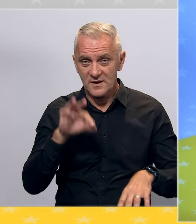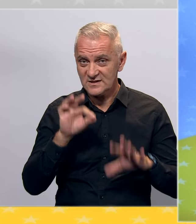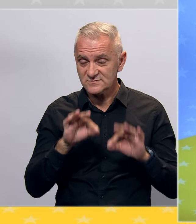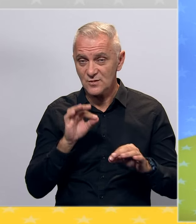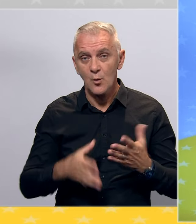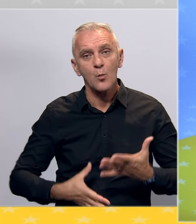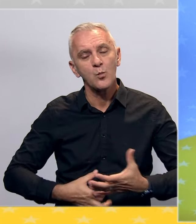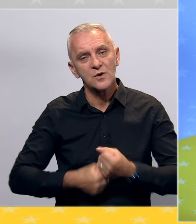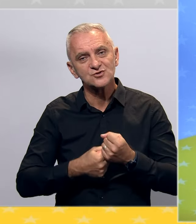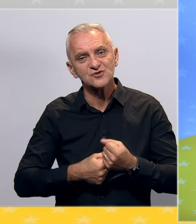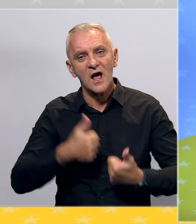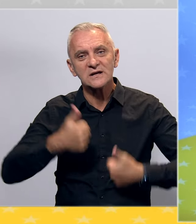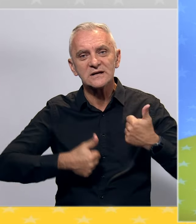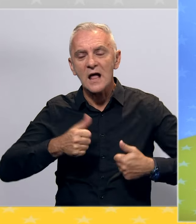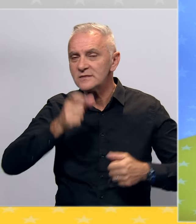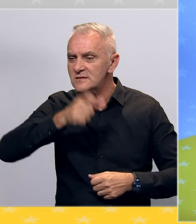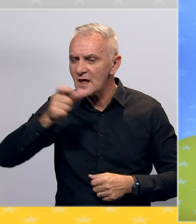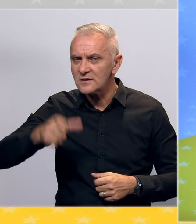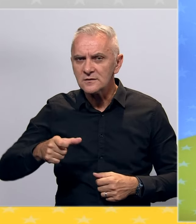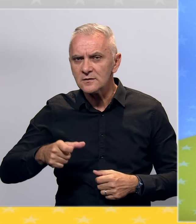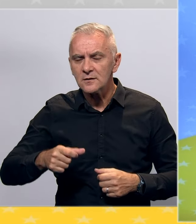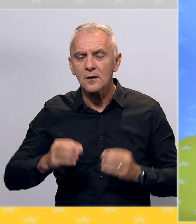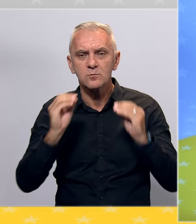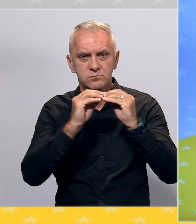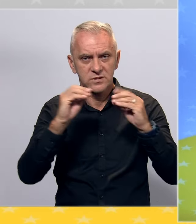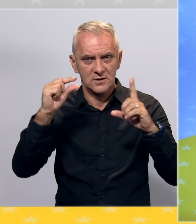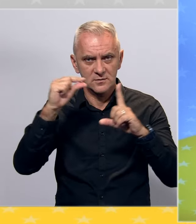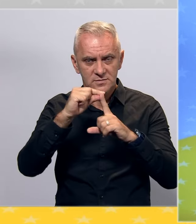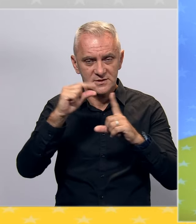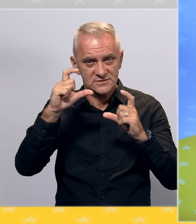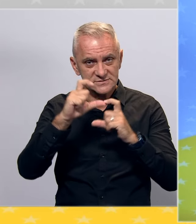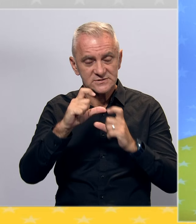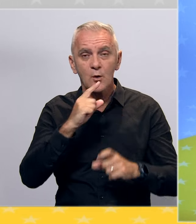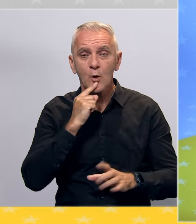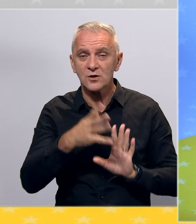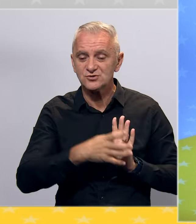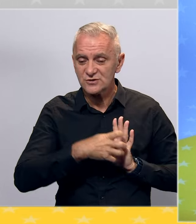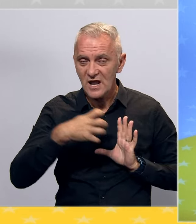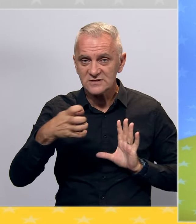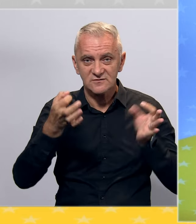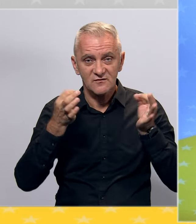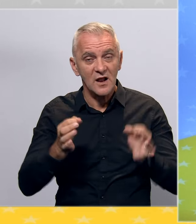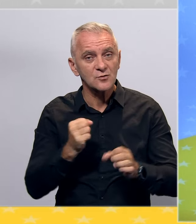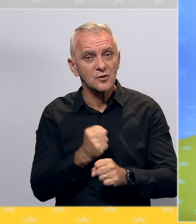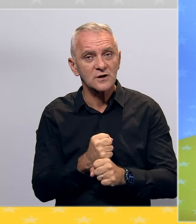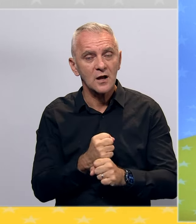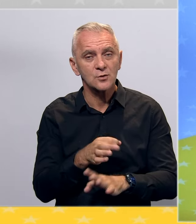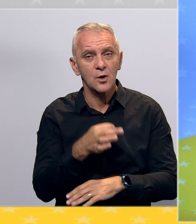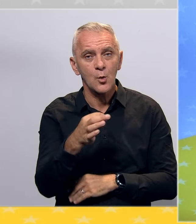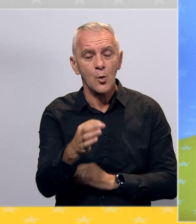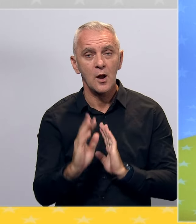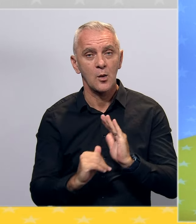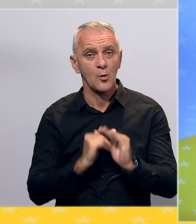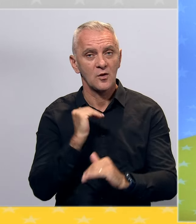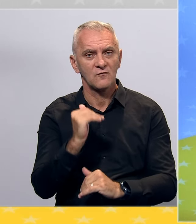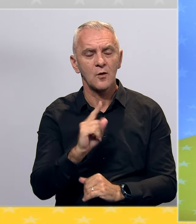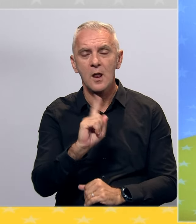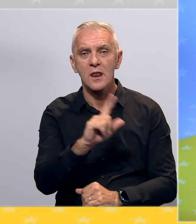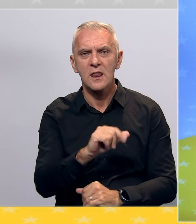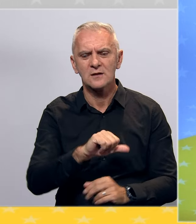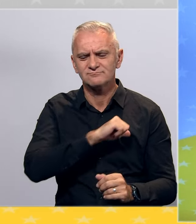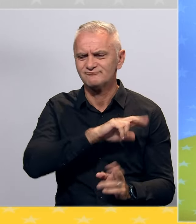izborima podrže kandidate Bosansko-Hercegovačke patriotske stranke koje će nastaviti kvalitetno raditi na lokalnom nivou, nikad ne